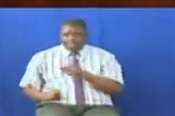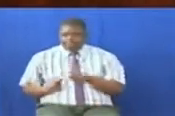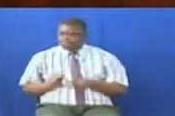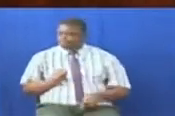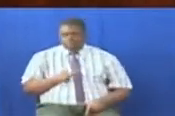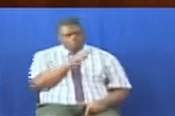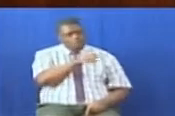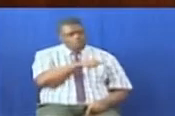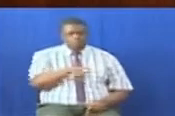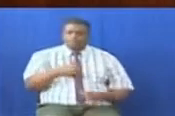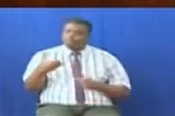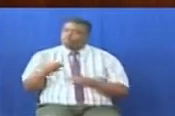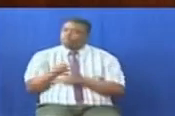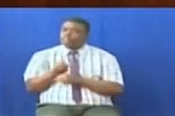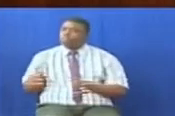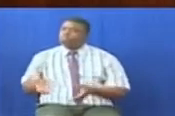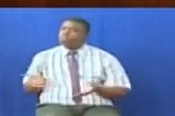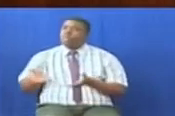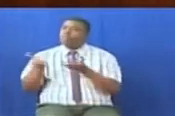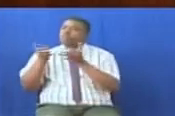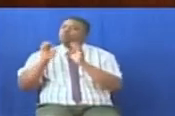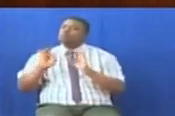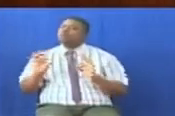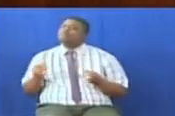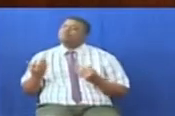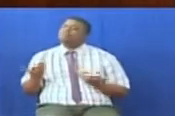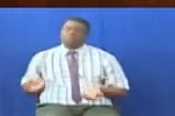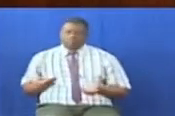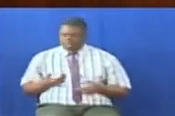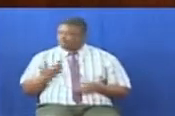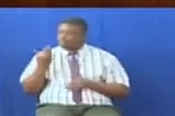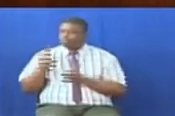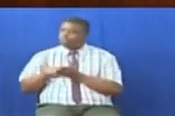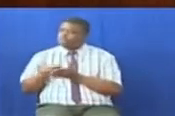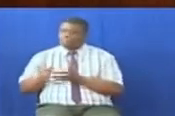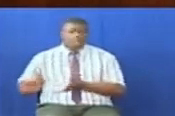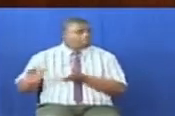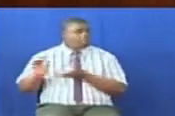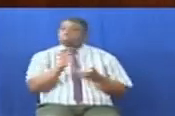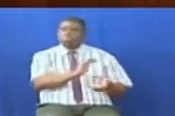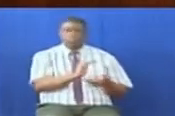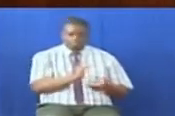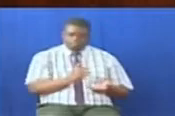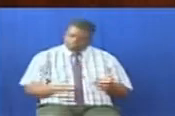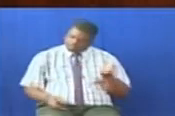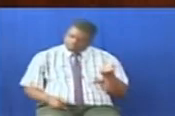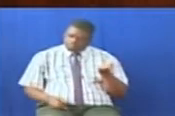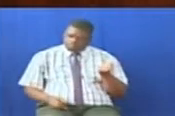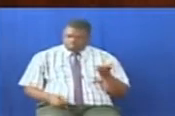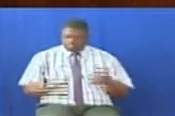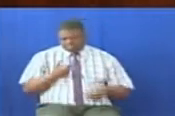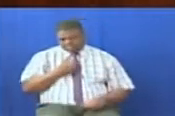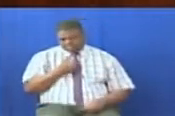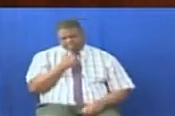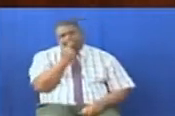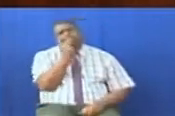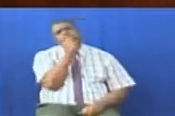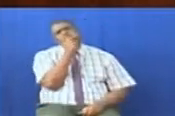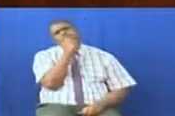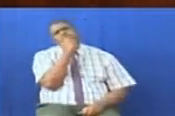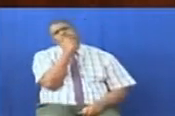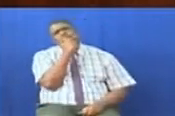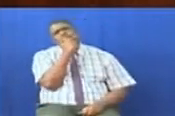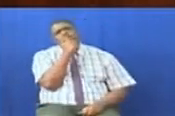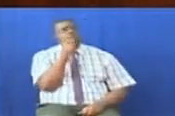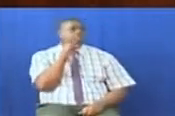watu watapataje maendeleo kama fedha haziendi kwa kiwango kikubwa namna hii? Kwa hiyo nilikuwa nadhani kuna kila sababu